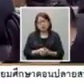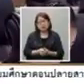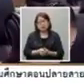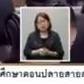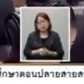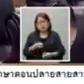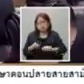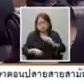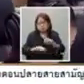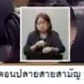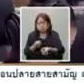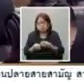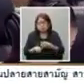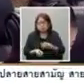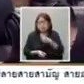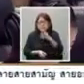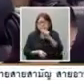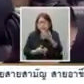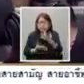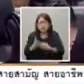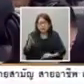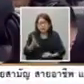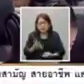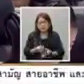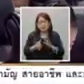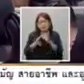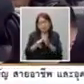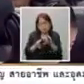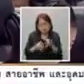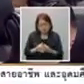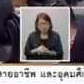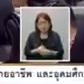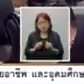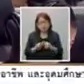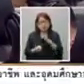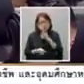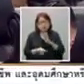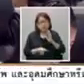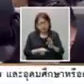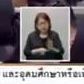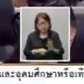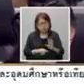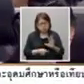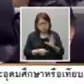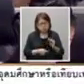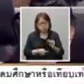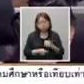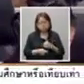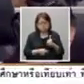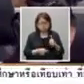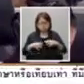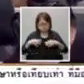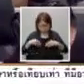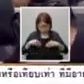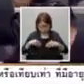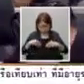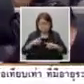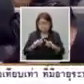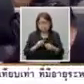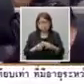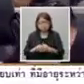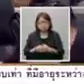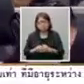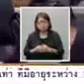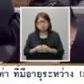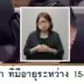ว่าพูดเรื่องอะไรบ้างแต่ถ้าเผื่อบอกว่าไม่พูดผมก็พร้อมแต่ถ้าเผื่อจะขัดก็เ